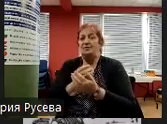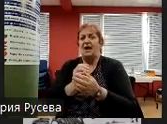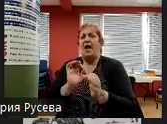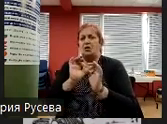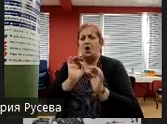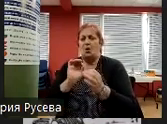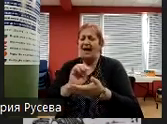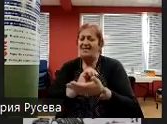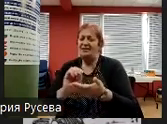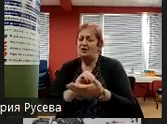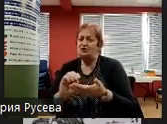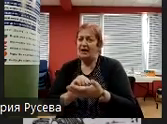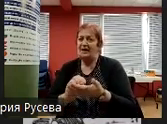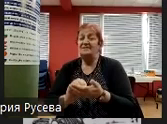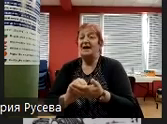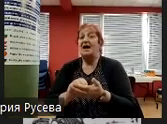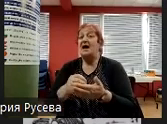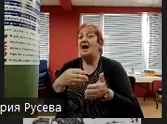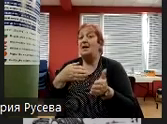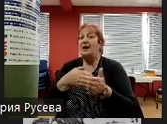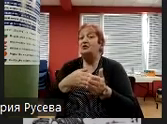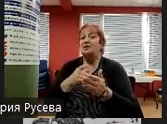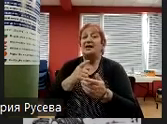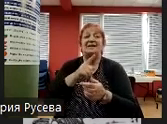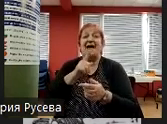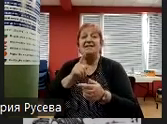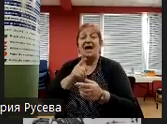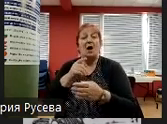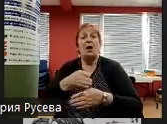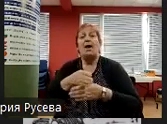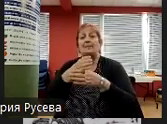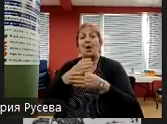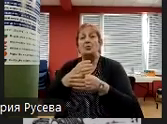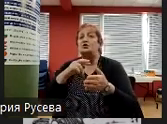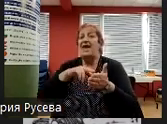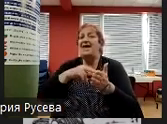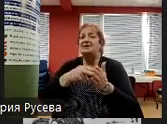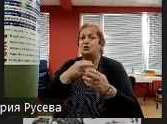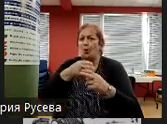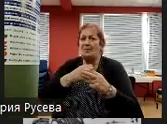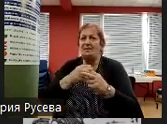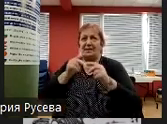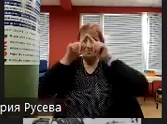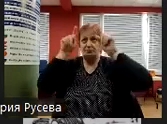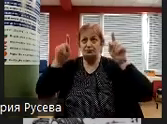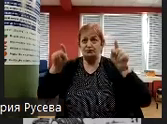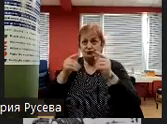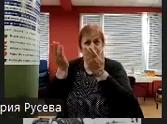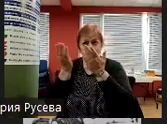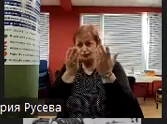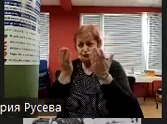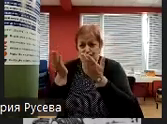шрифт е, защото за някои помощни инструменти, като екранни четци,